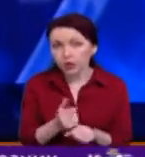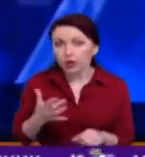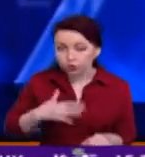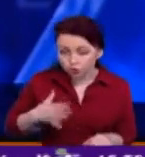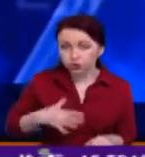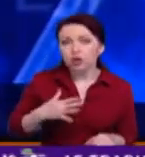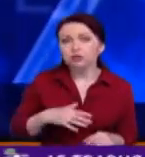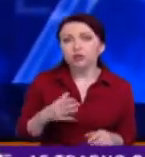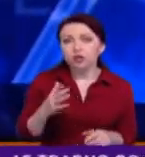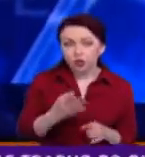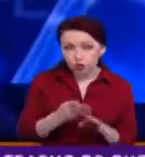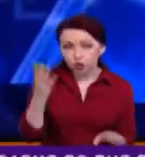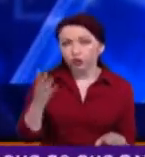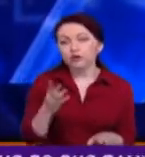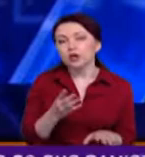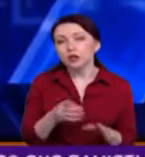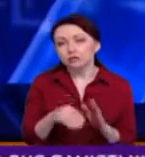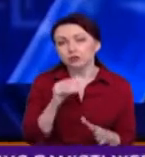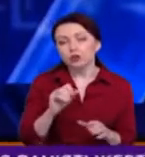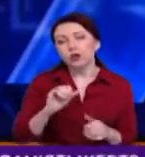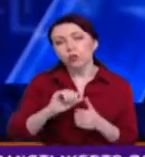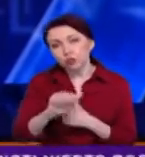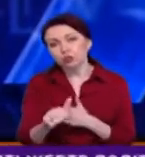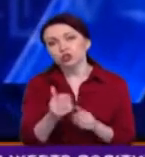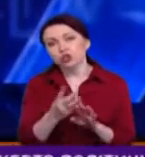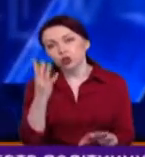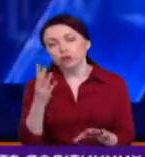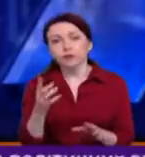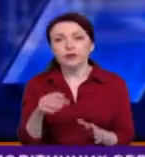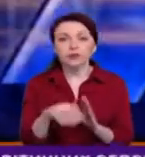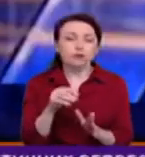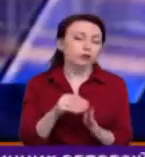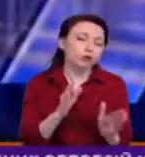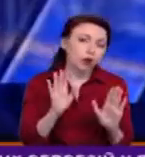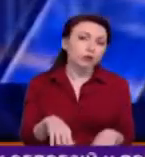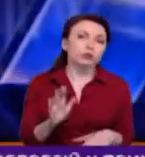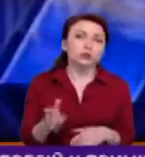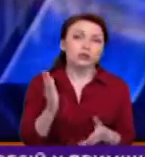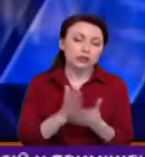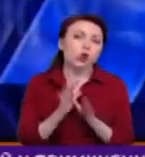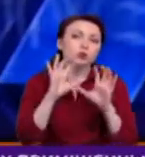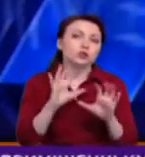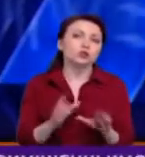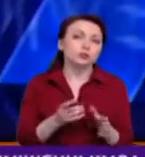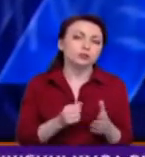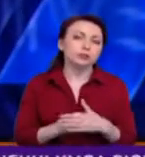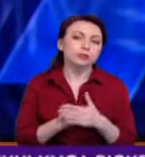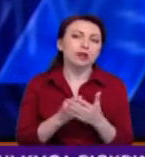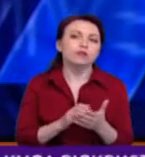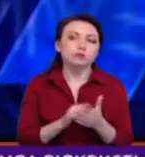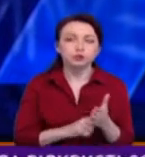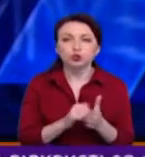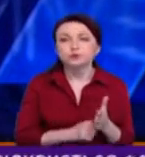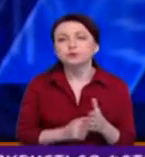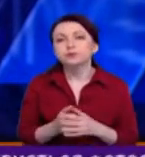дочекайтеся чергових виборів. Хочете позачергові, нехай там будуть позачергові, якщо дійсно там під це є конституційні підстави. І потім вже за результатами